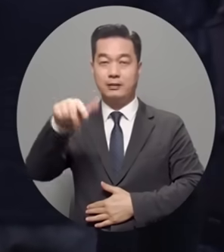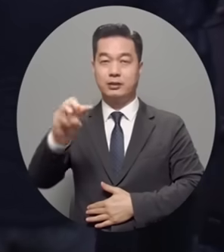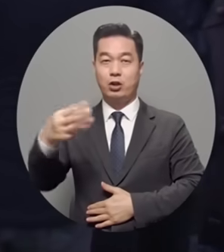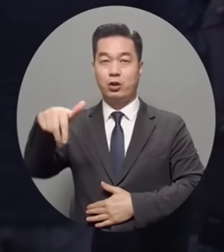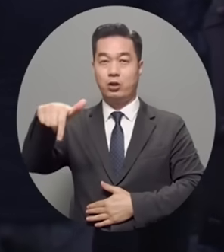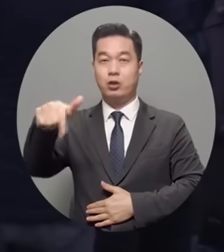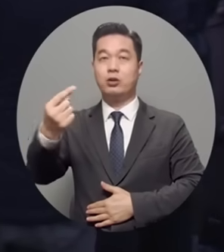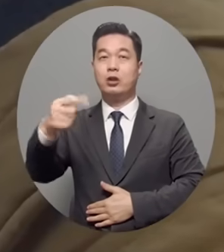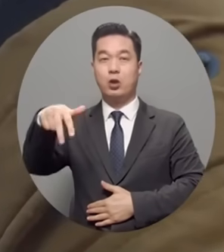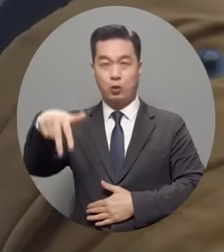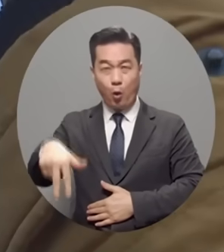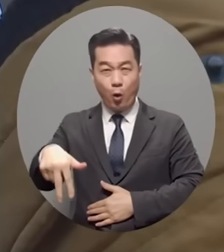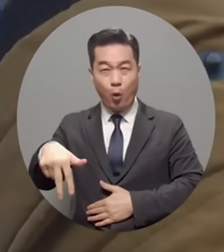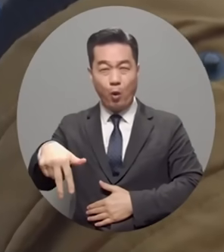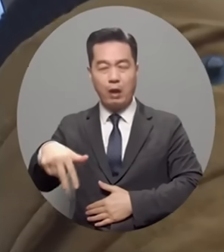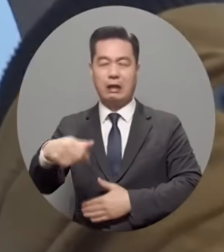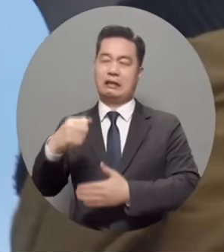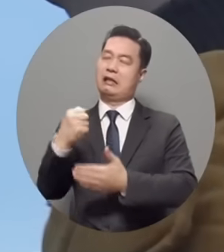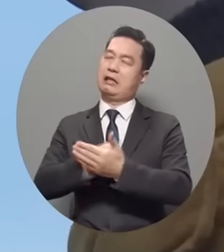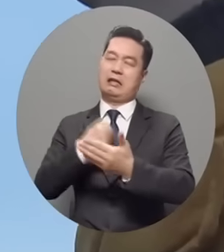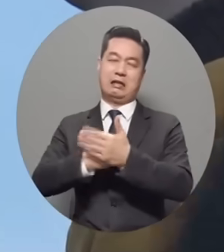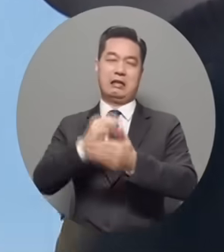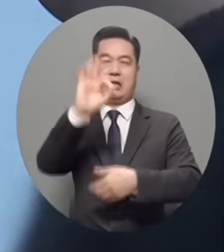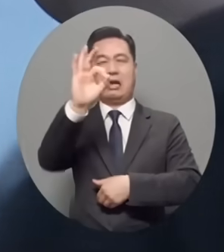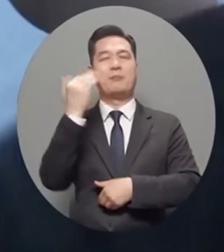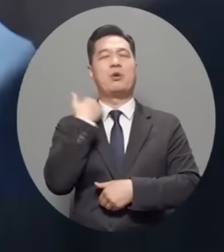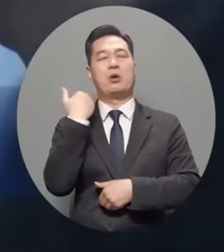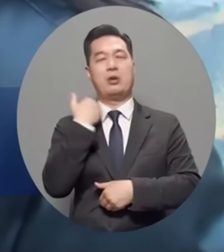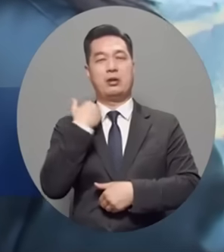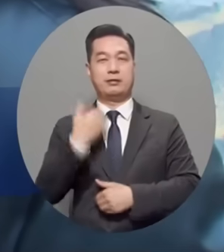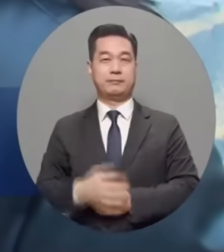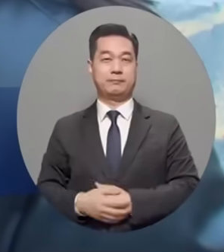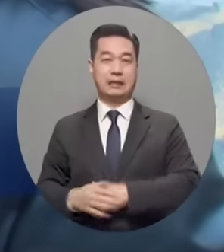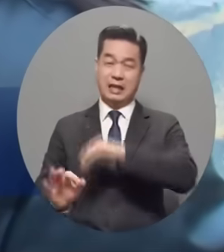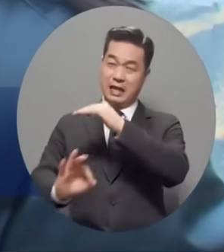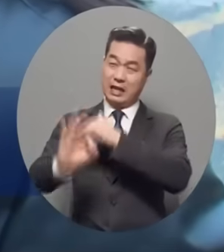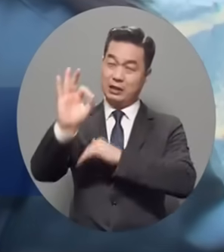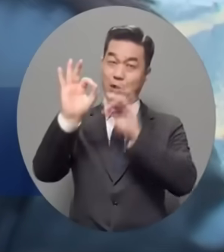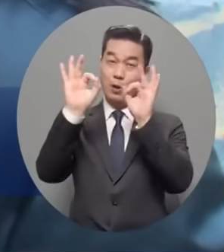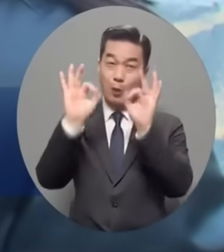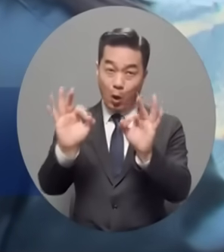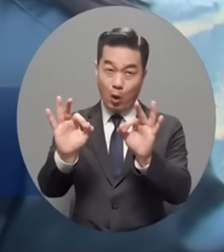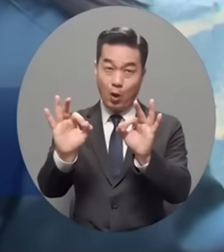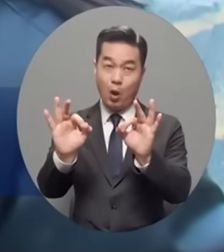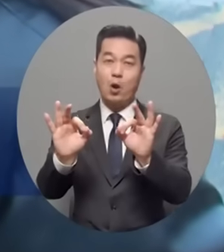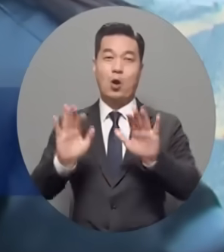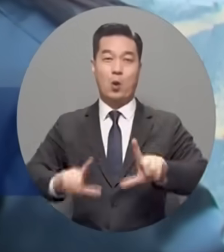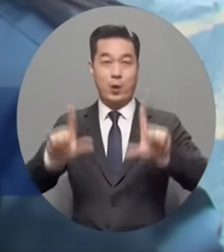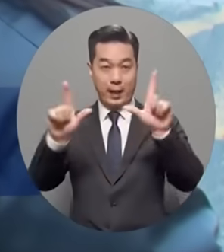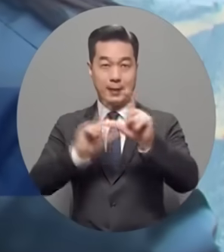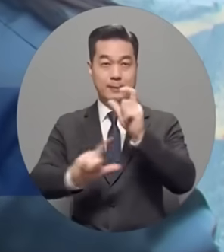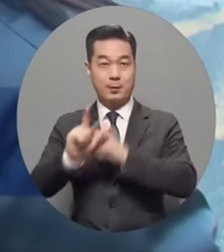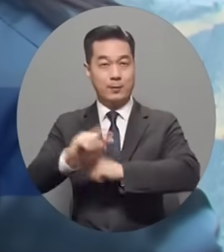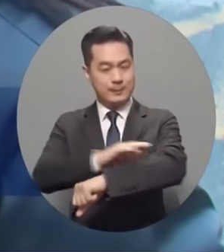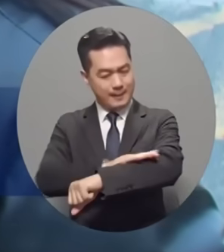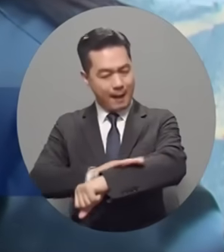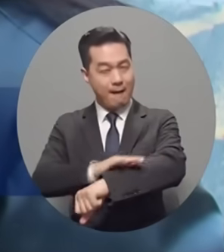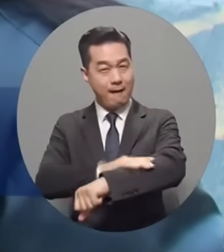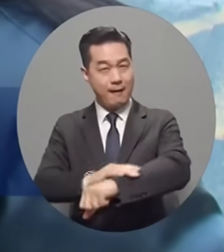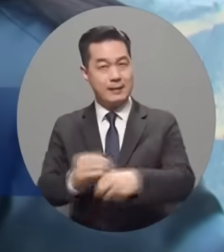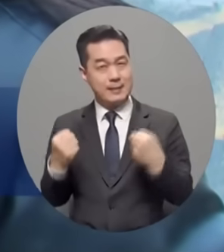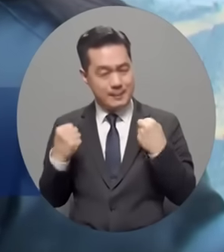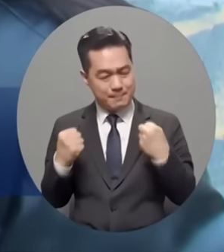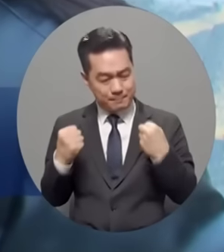탓에 아쉽게도 내년을 기약해야 했습니다. 해 뜨는 거 보면서 올해는 좀 더 잘